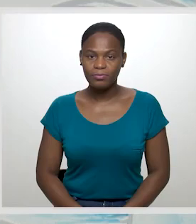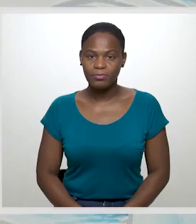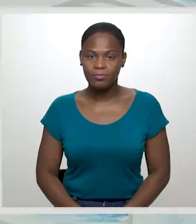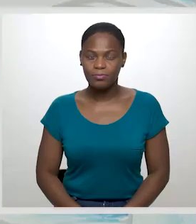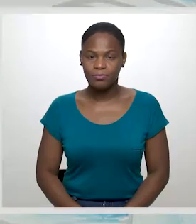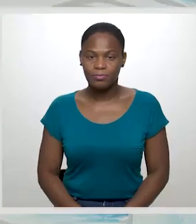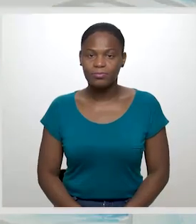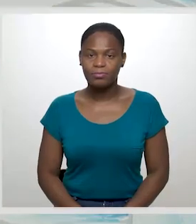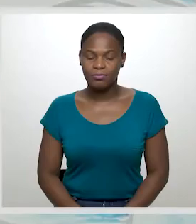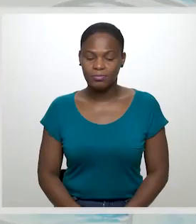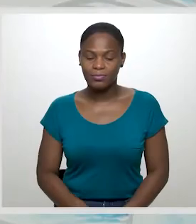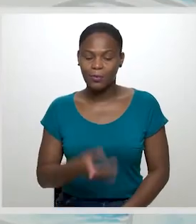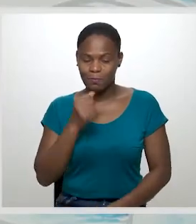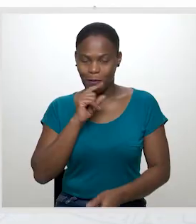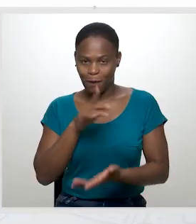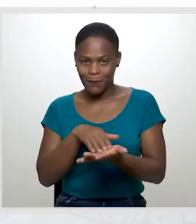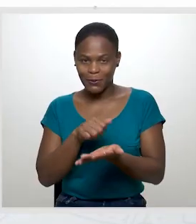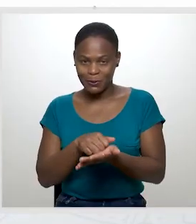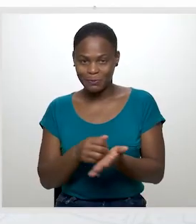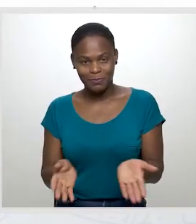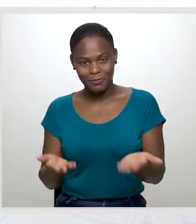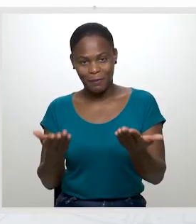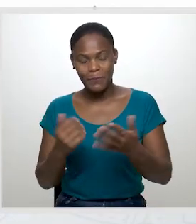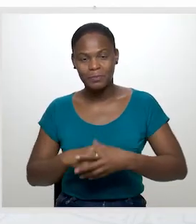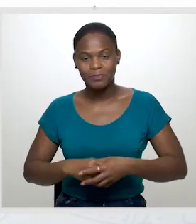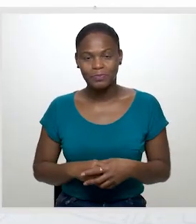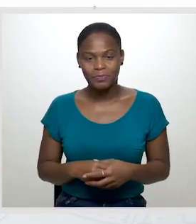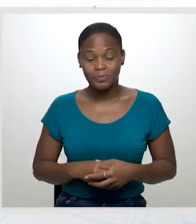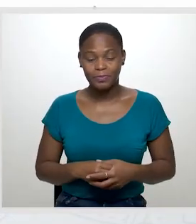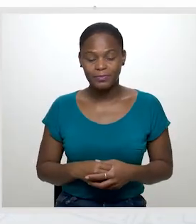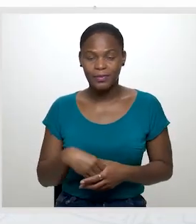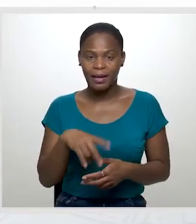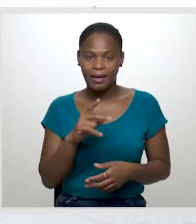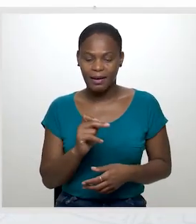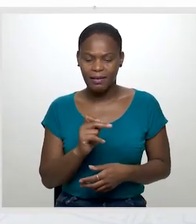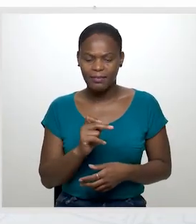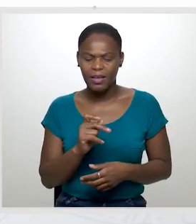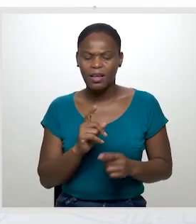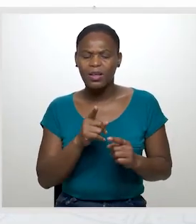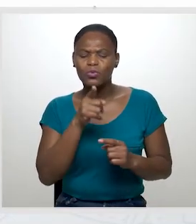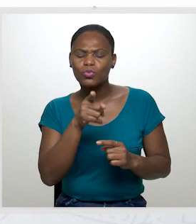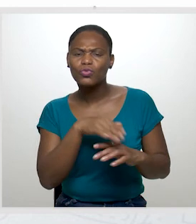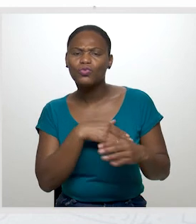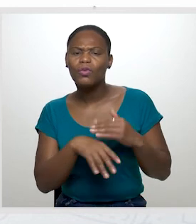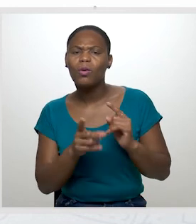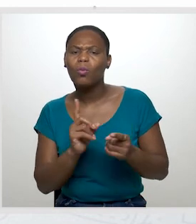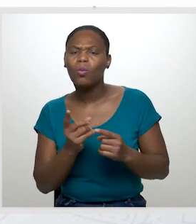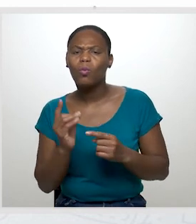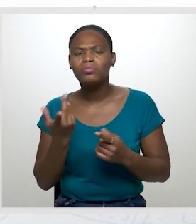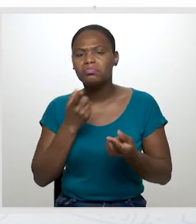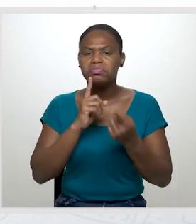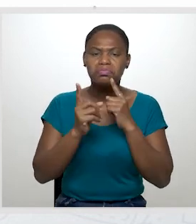On peut corriger? Allons-y. A. Que faisais-tu pendant tes loisirs?